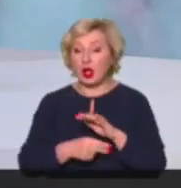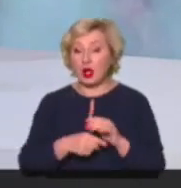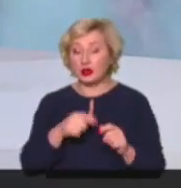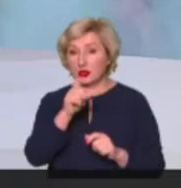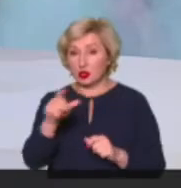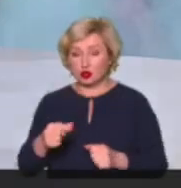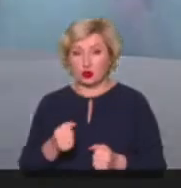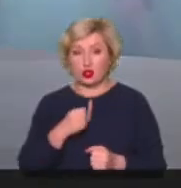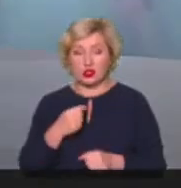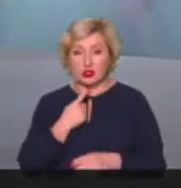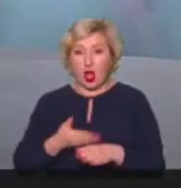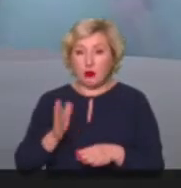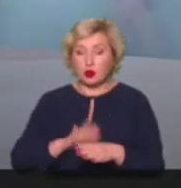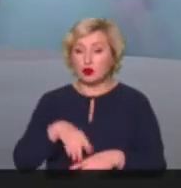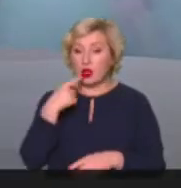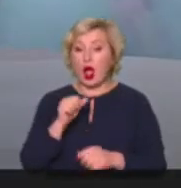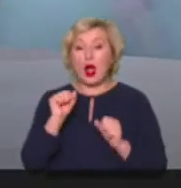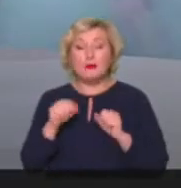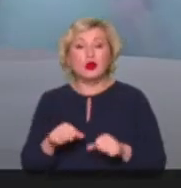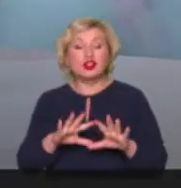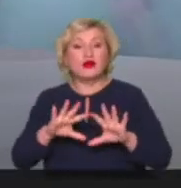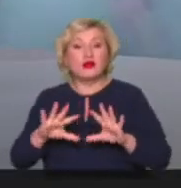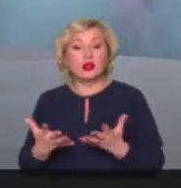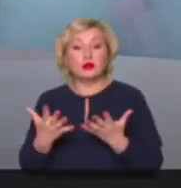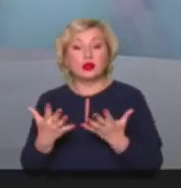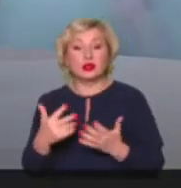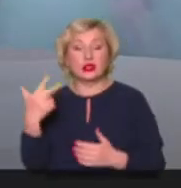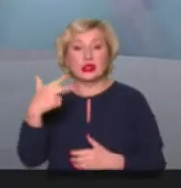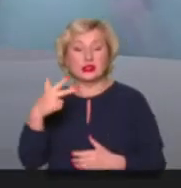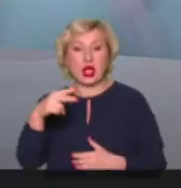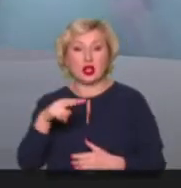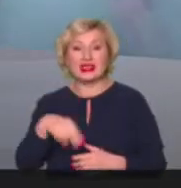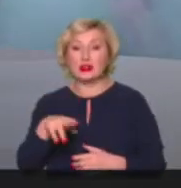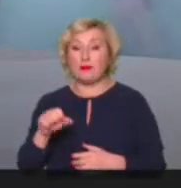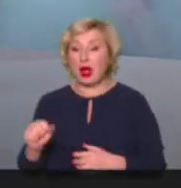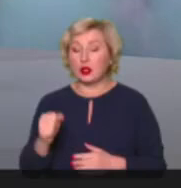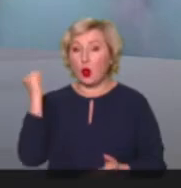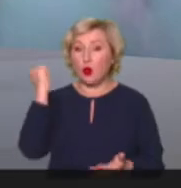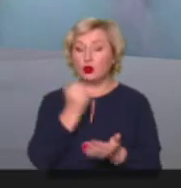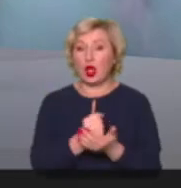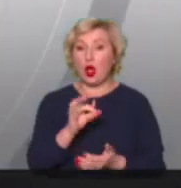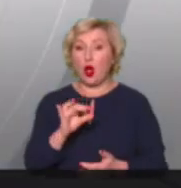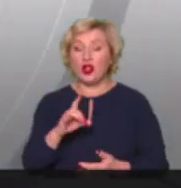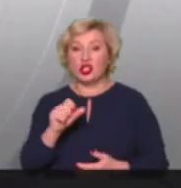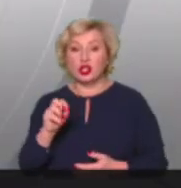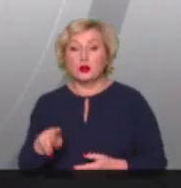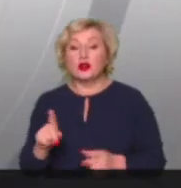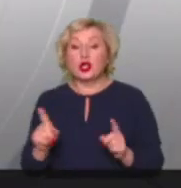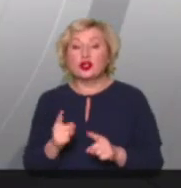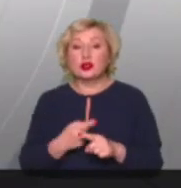тримати в нас напрузі, вони кажуть, що а може відбутися 30 листопада удар орешником. На що